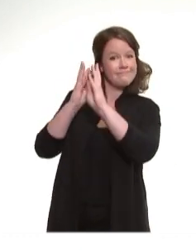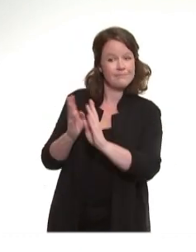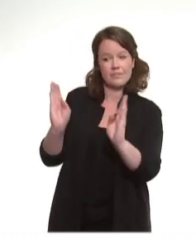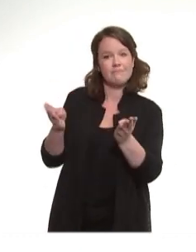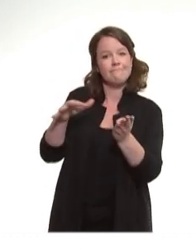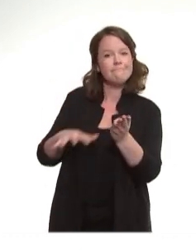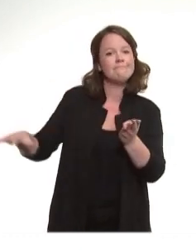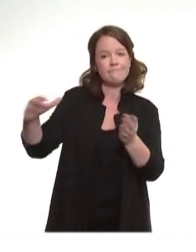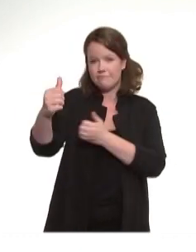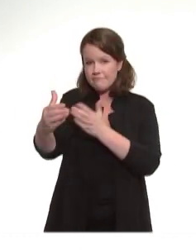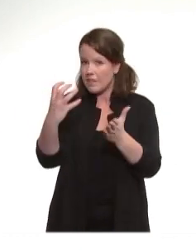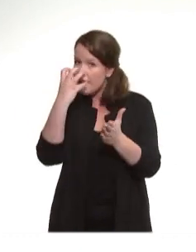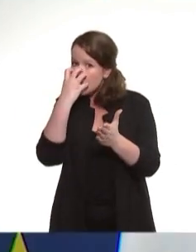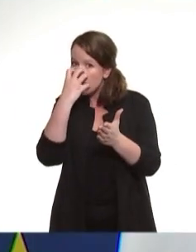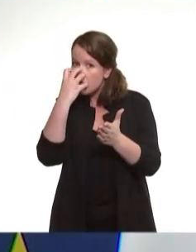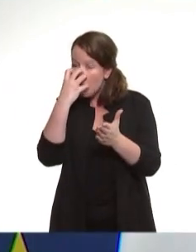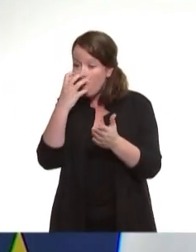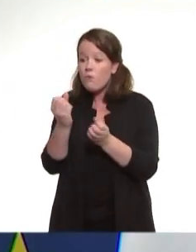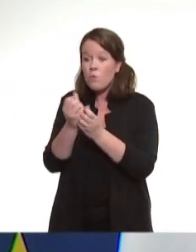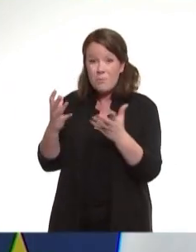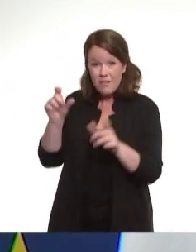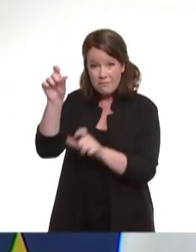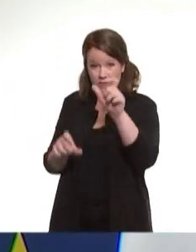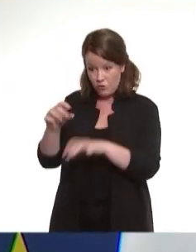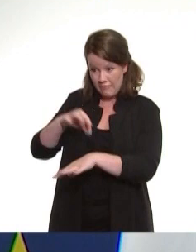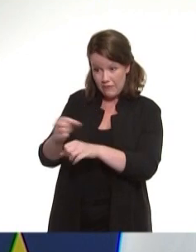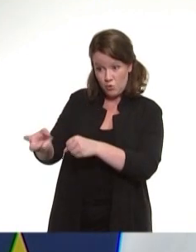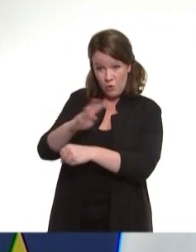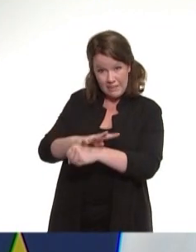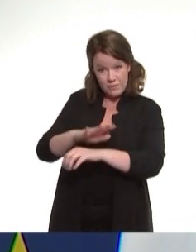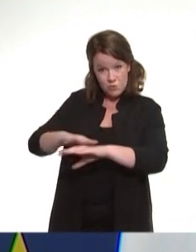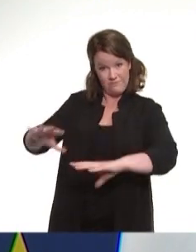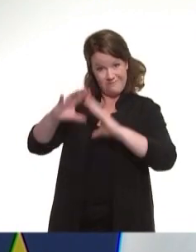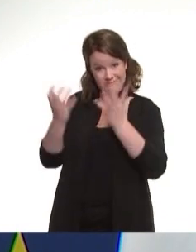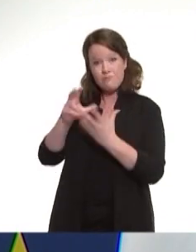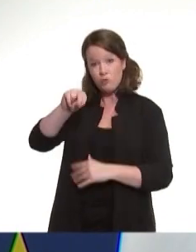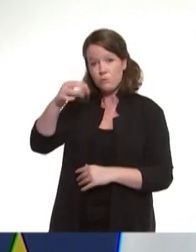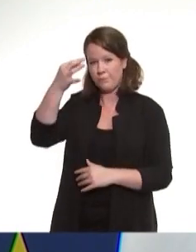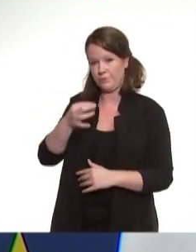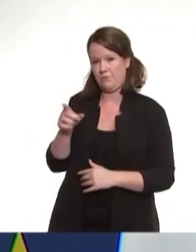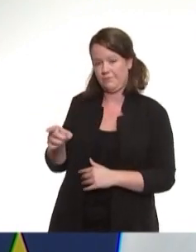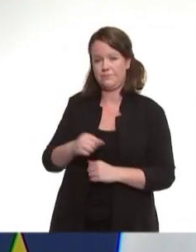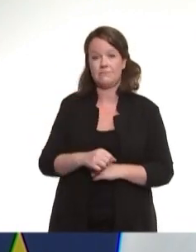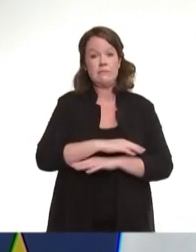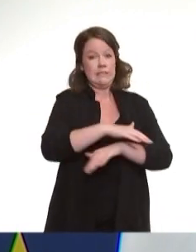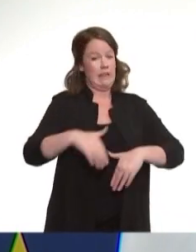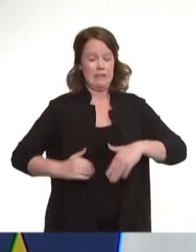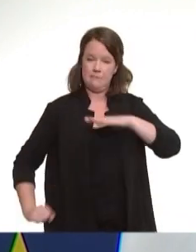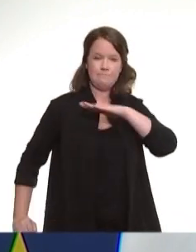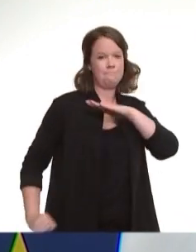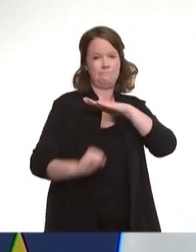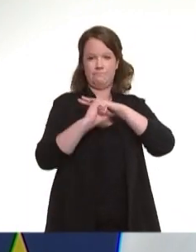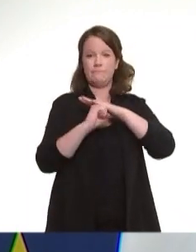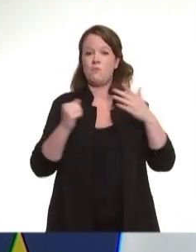région de 30% par les malades du coronavirus et enfin l'état d'urgence sanitaire qui ne correspond à aucun territoire à